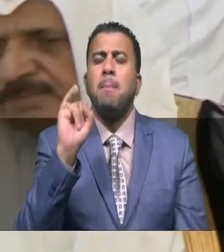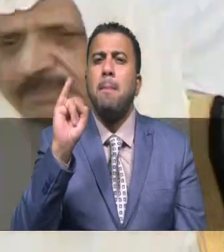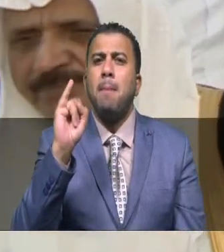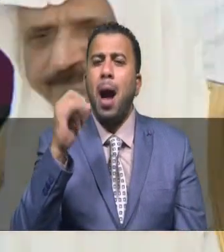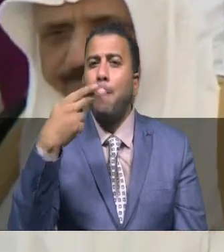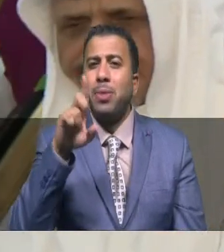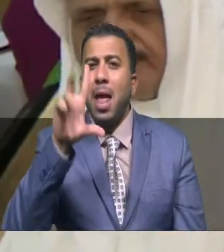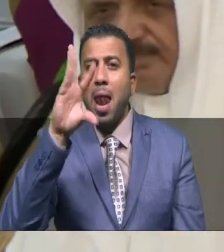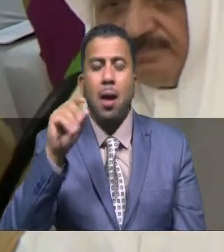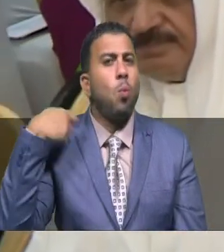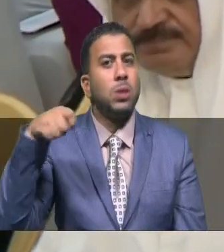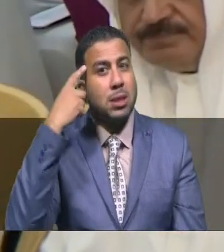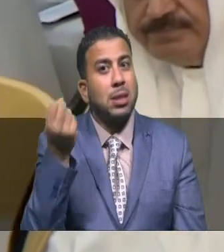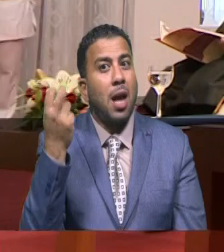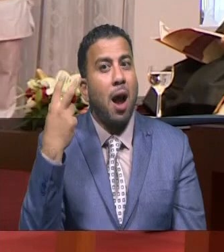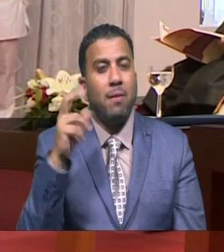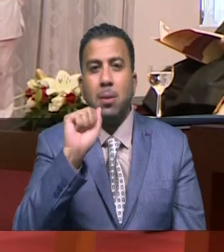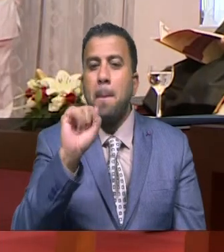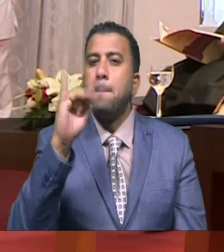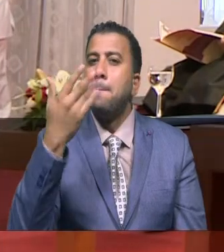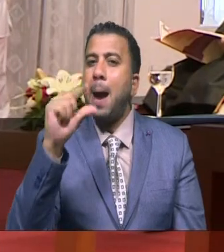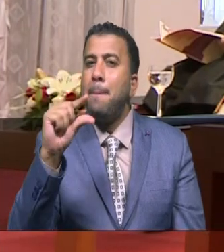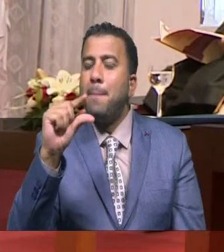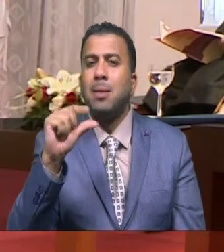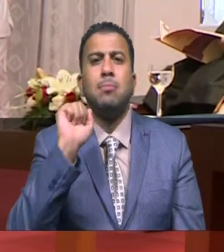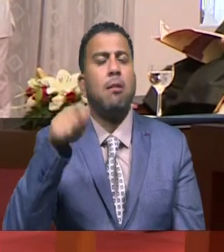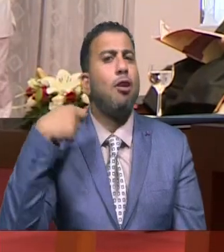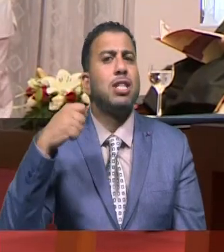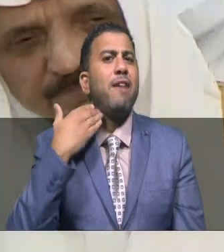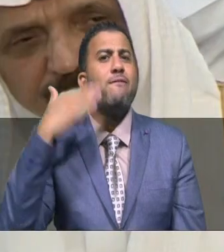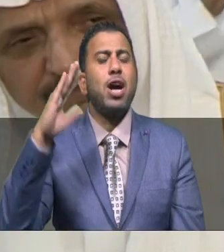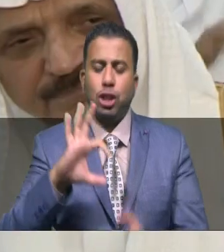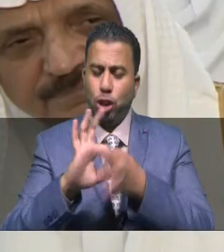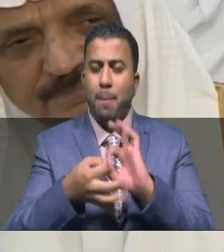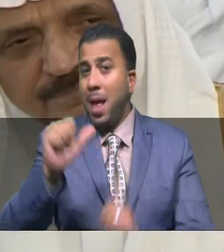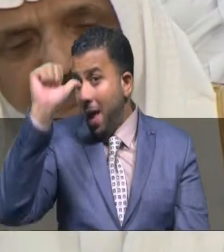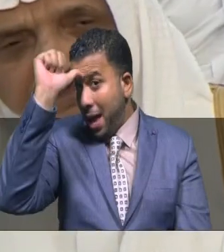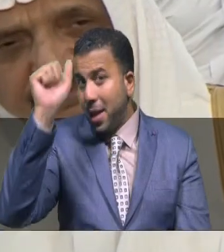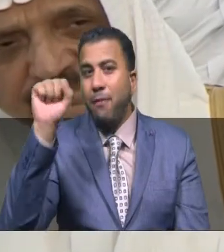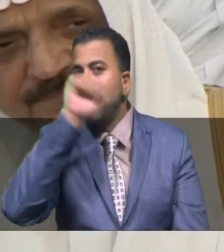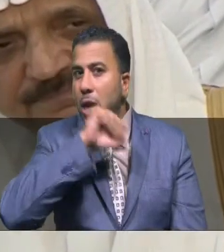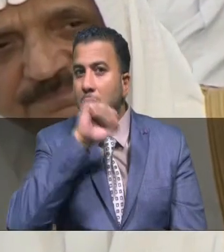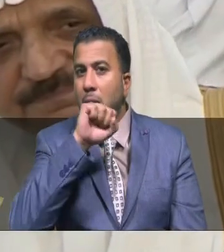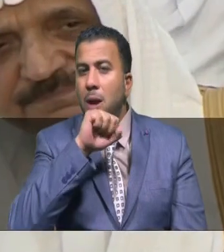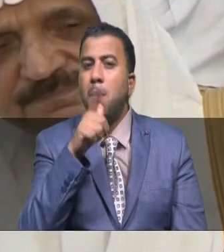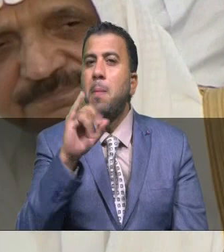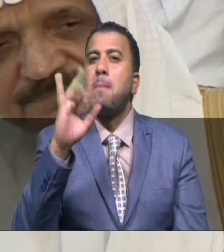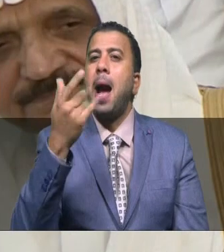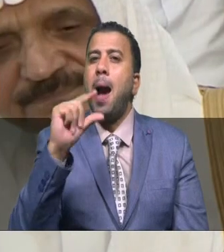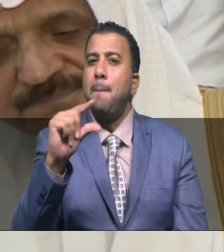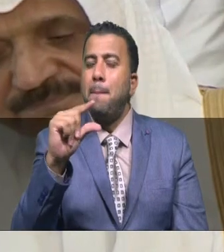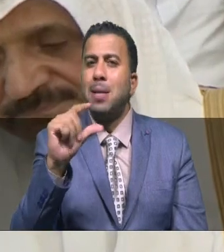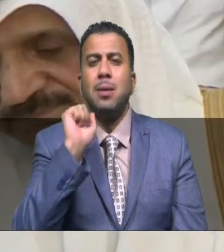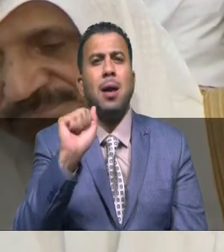رئيس دائره الثقافه وسعاده احمد محمد المدفع الرئيس الفخري للجمعيه الهنديه بالشارقه وسعاده محمد عبيد الزعابي